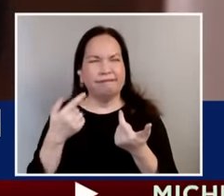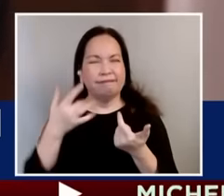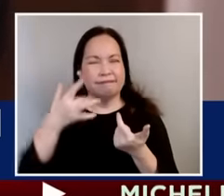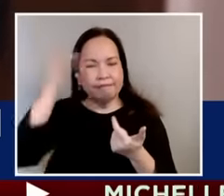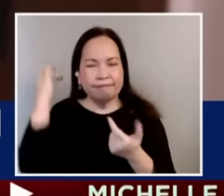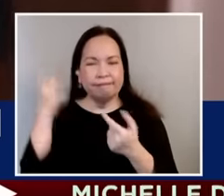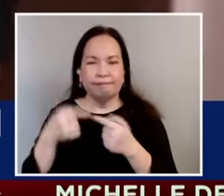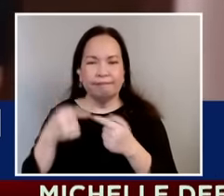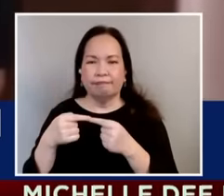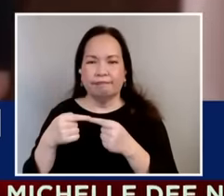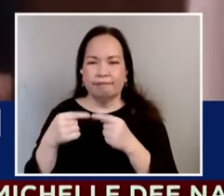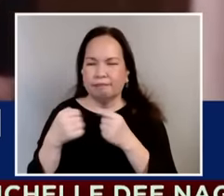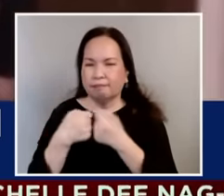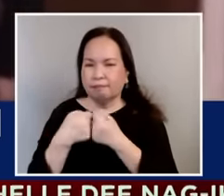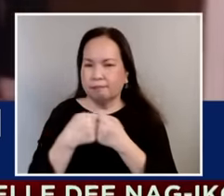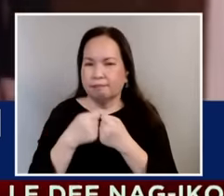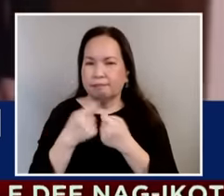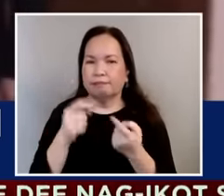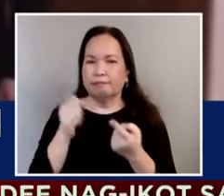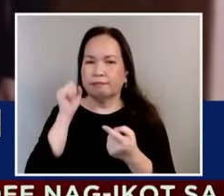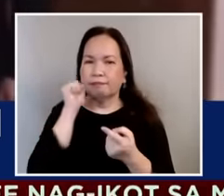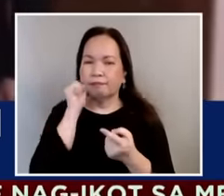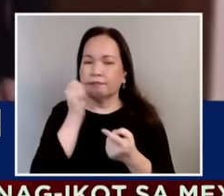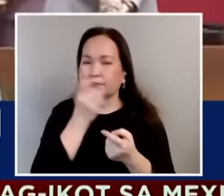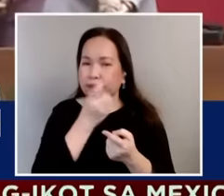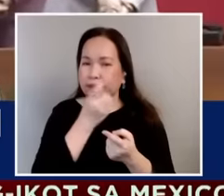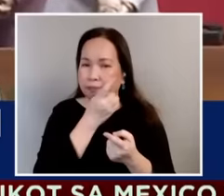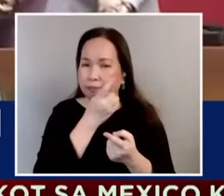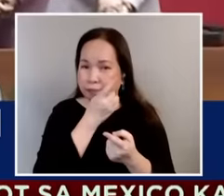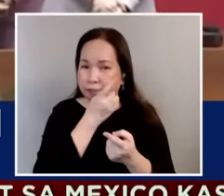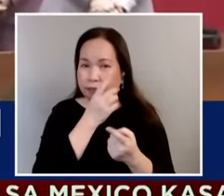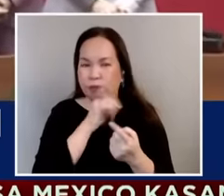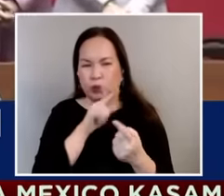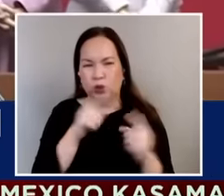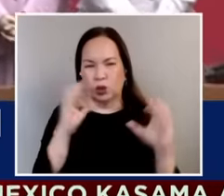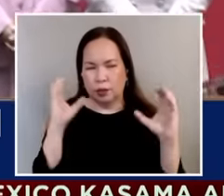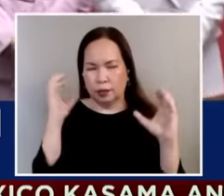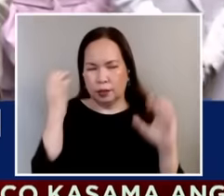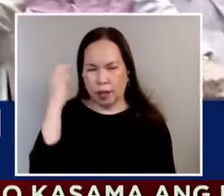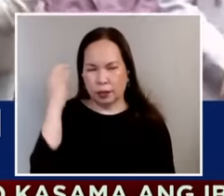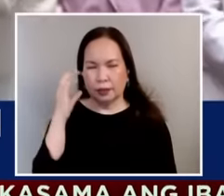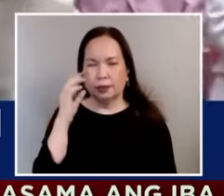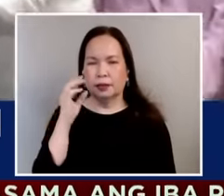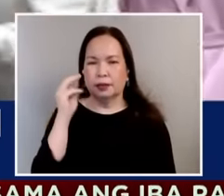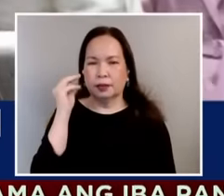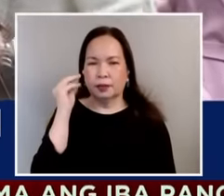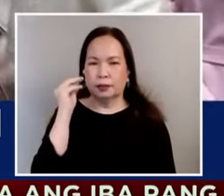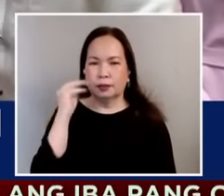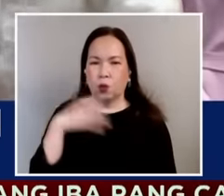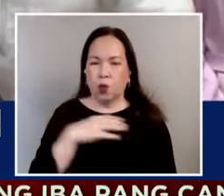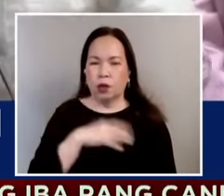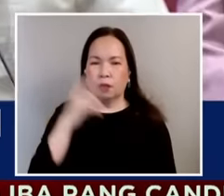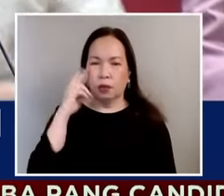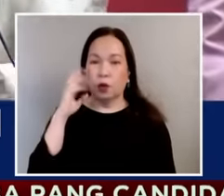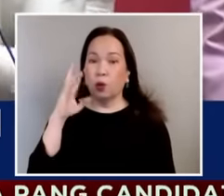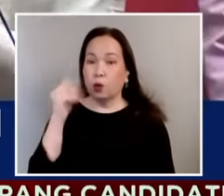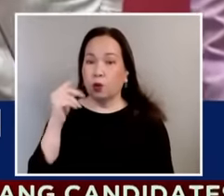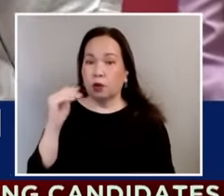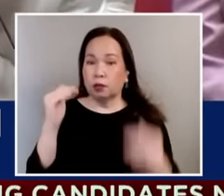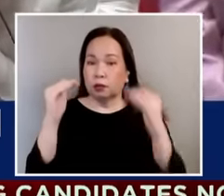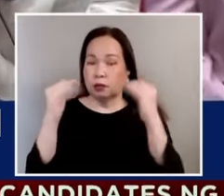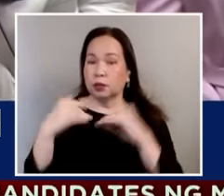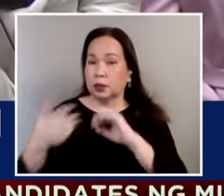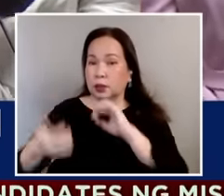Vice Presidente Sara Duterte ang lakas CMD ni Speaker Martin Romualdez. Ito'y matapos i-demote mula sa pagka-senior deputy speaker ang kaalyadong si